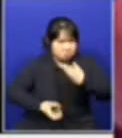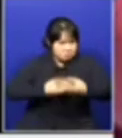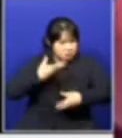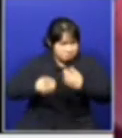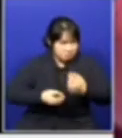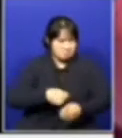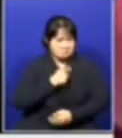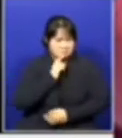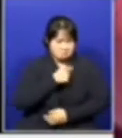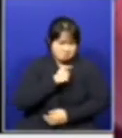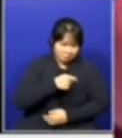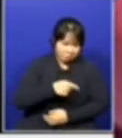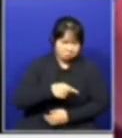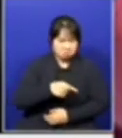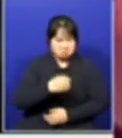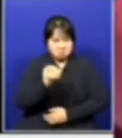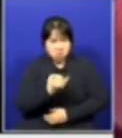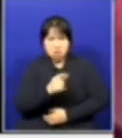ง